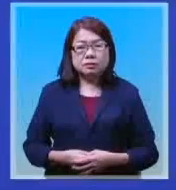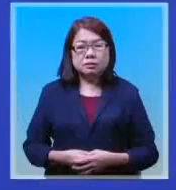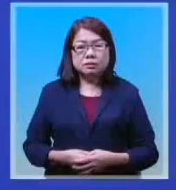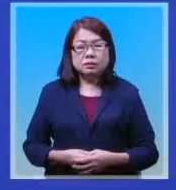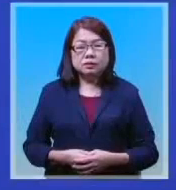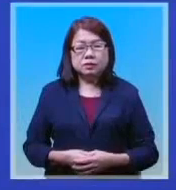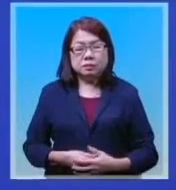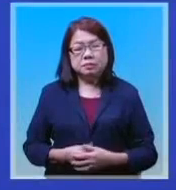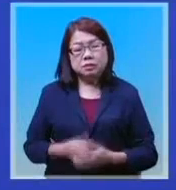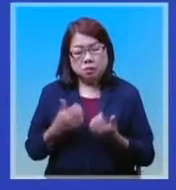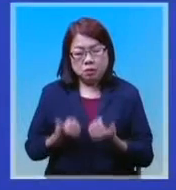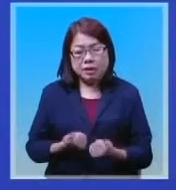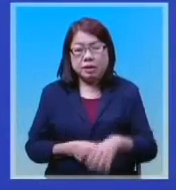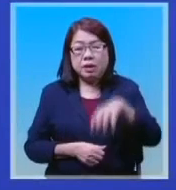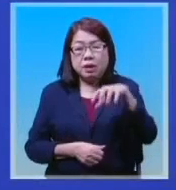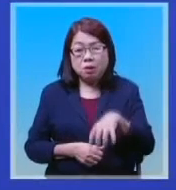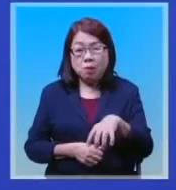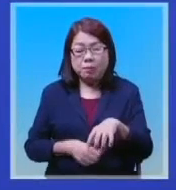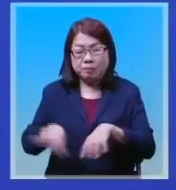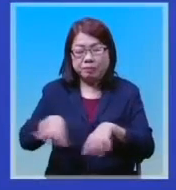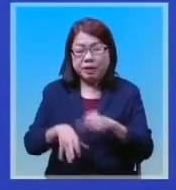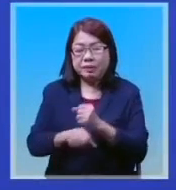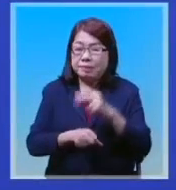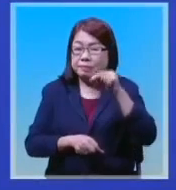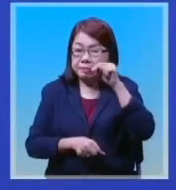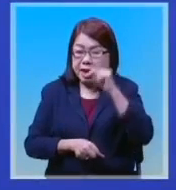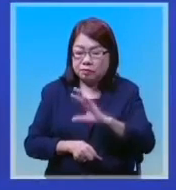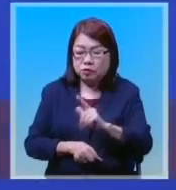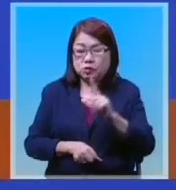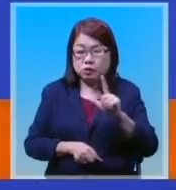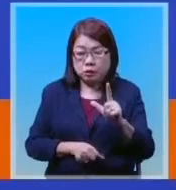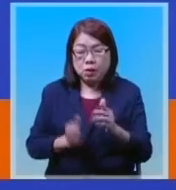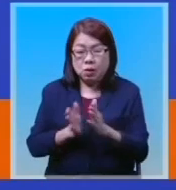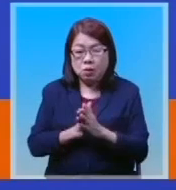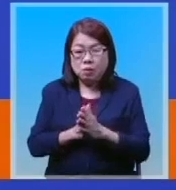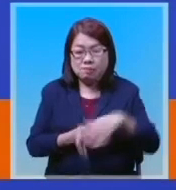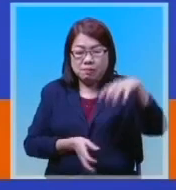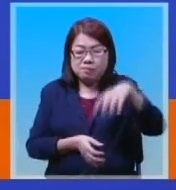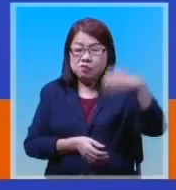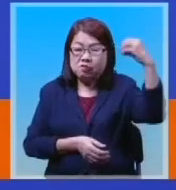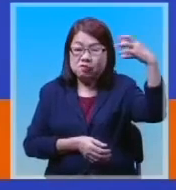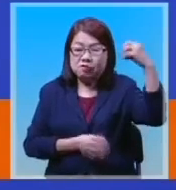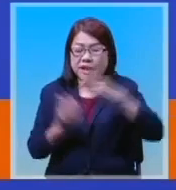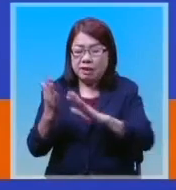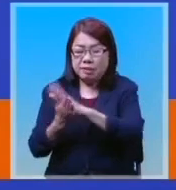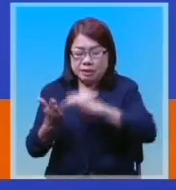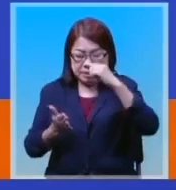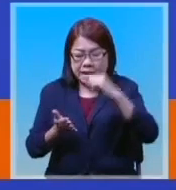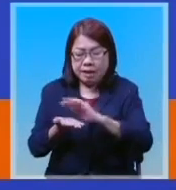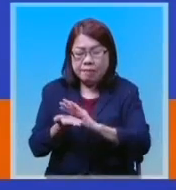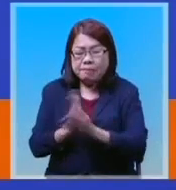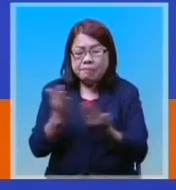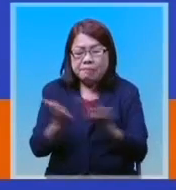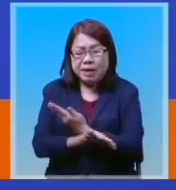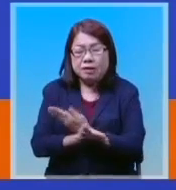วันนี้ทางกรมชลประทานกับทางการฟ้าฝ่ายประเทศไทยมีการปรับแผนการระบายน้ำเพิ่มมาก